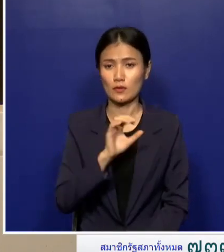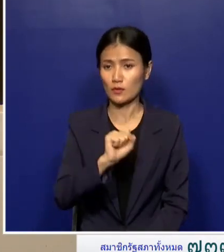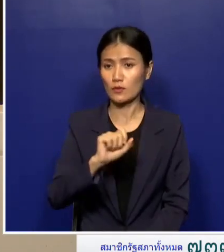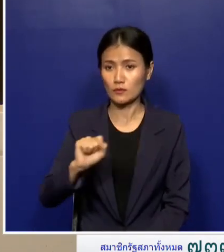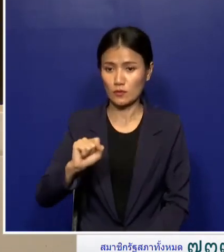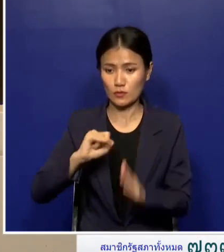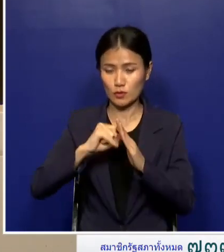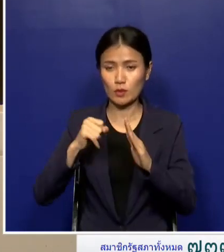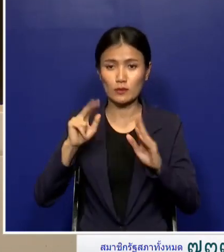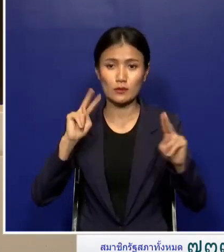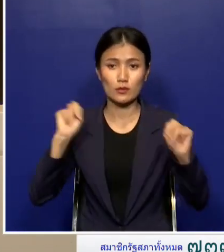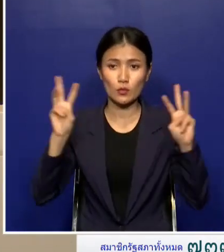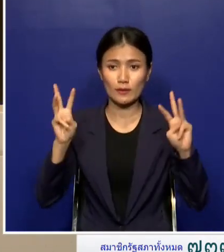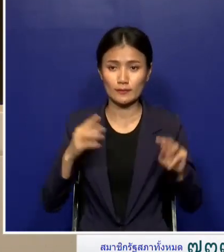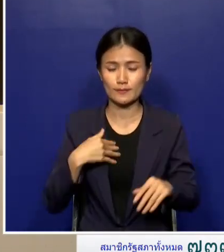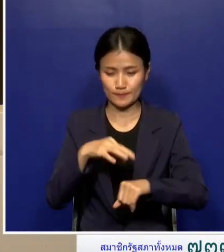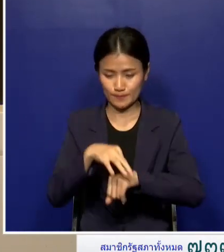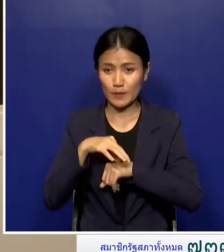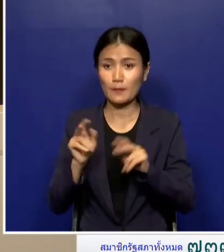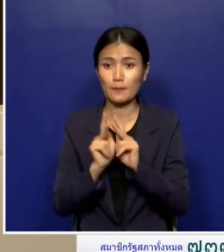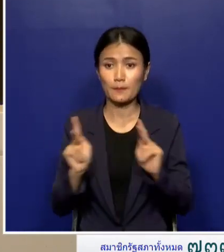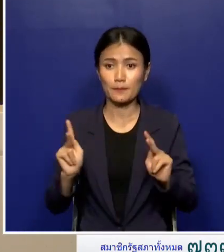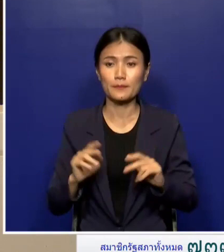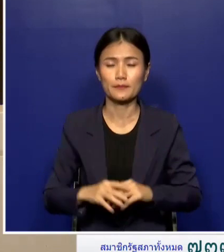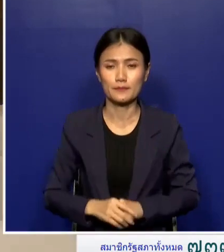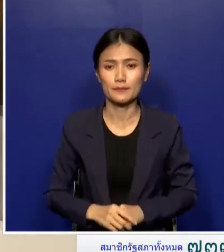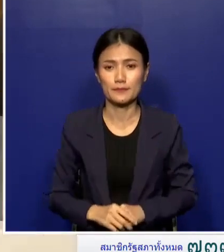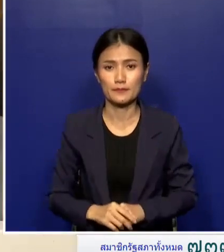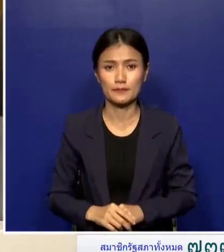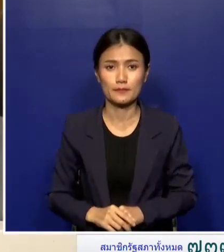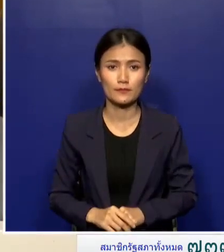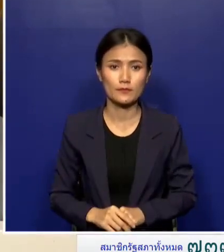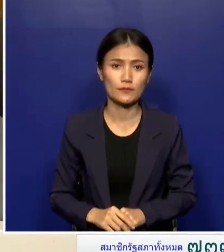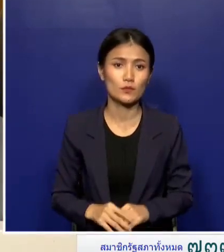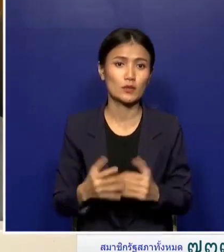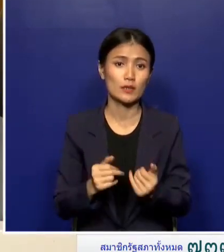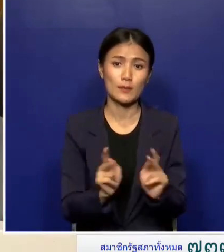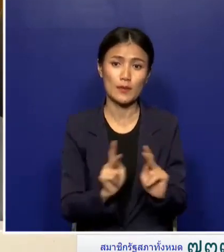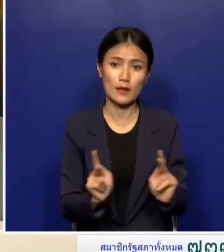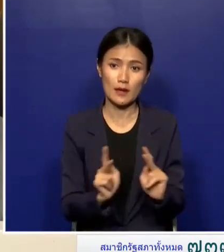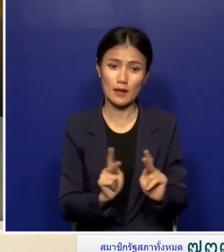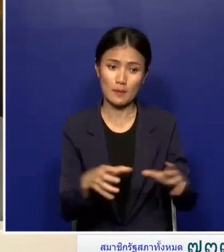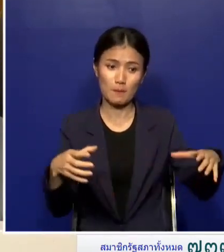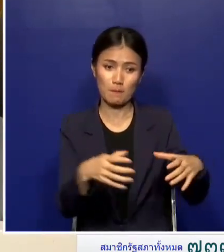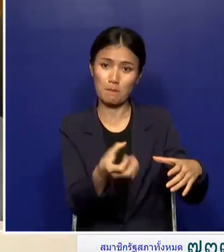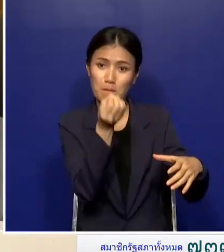มธิการท่านประธานที่เคารพครับกรรมธิการเสียงส่วนใหญ่มีความเห็นว่